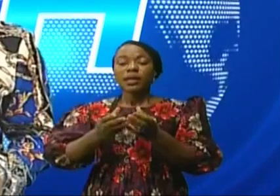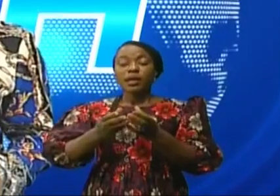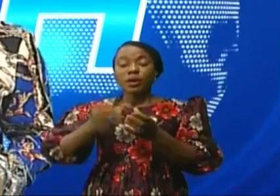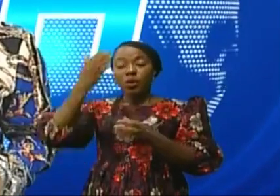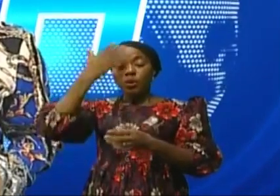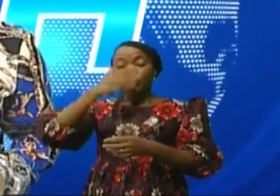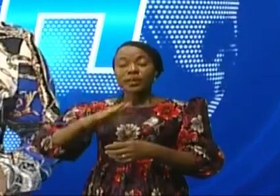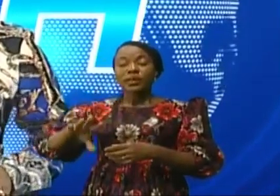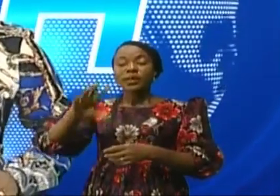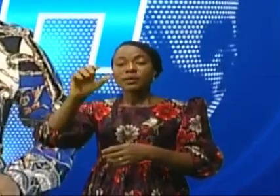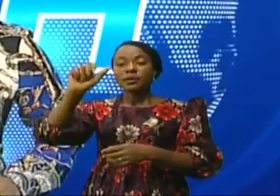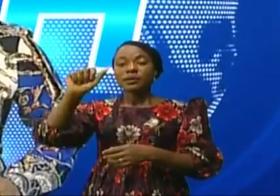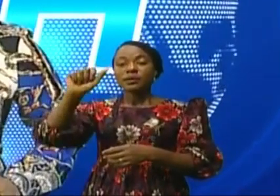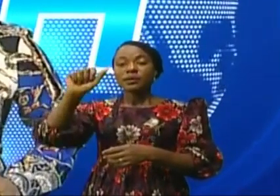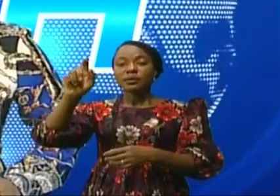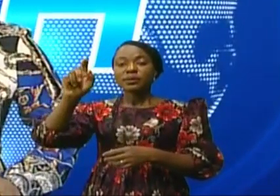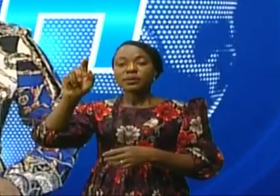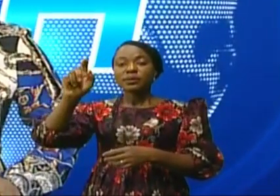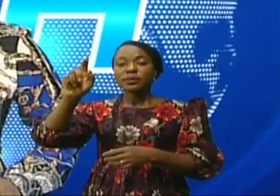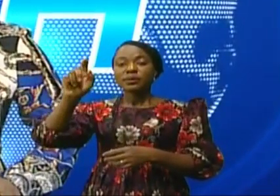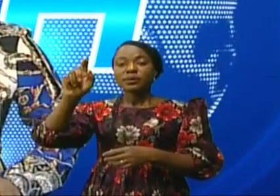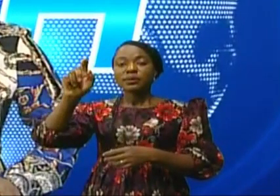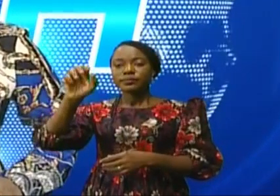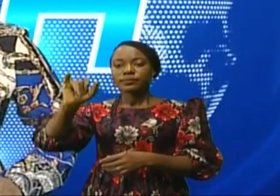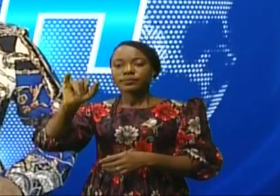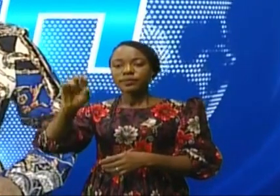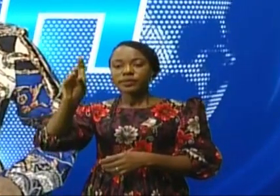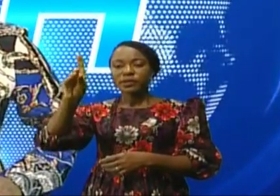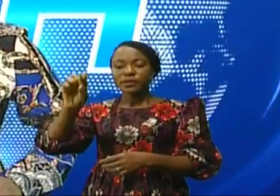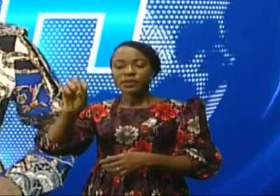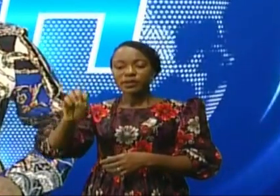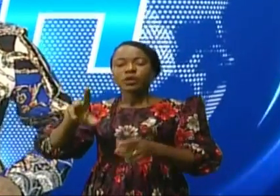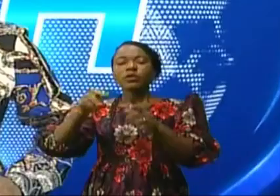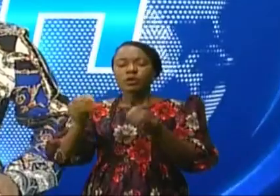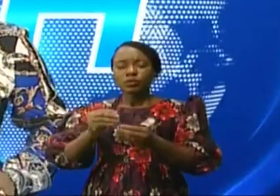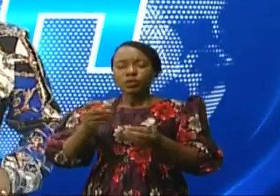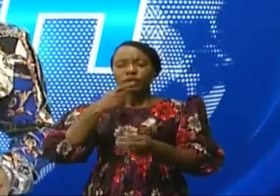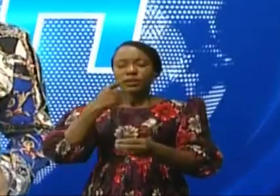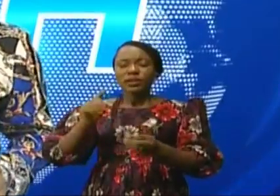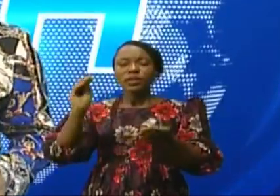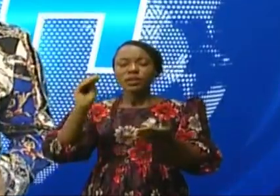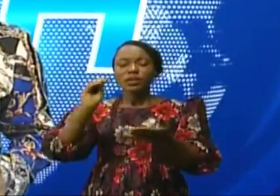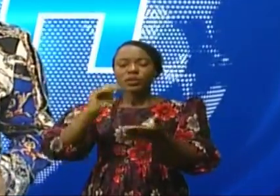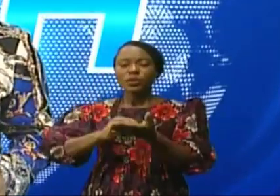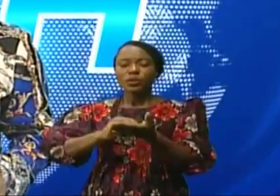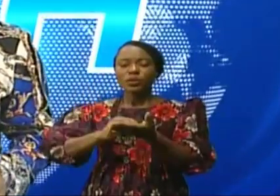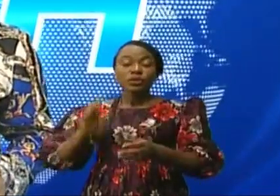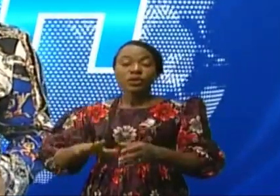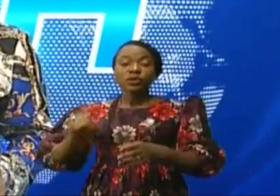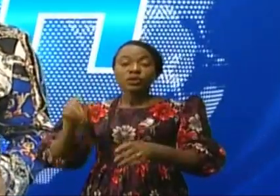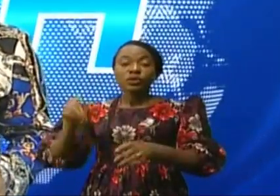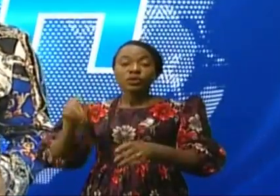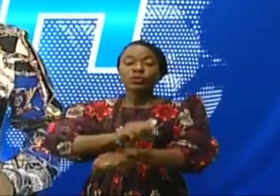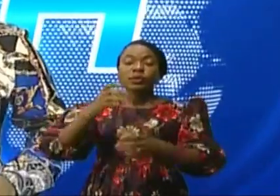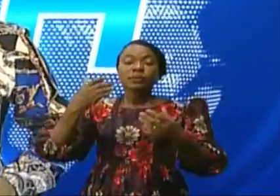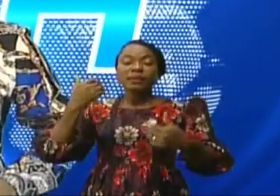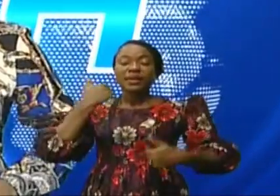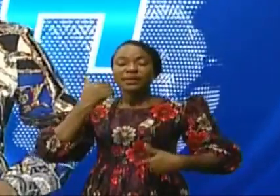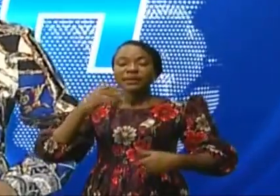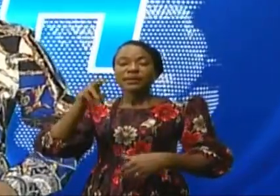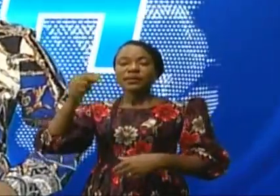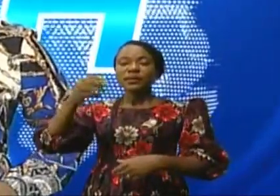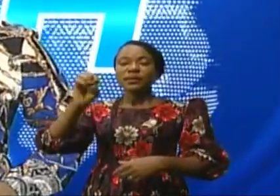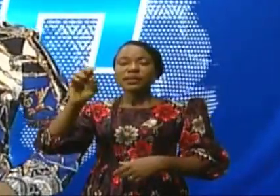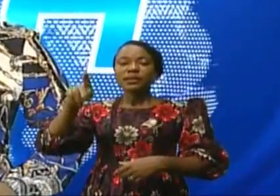et coordonnateur du projet RDC Tokolonga Hépatite, Dr Pascal Tchamala, en collaboration avec